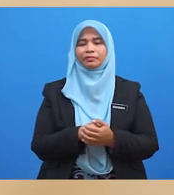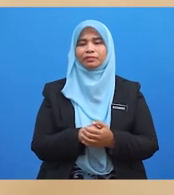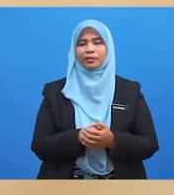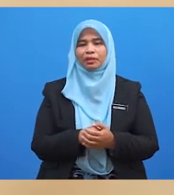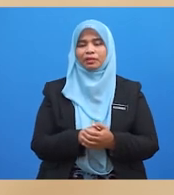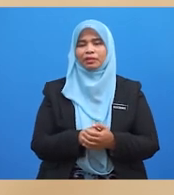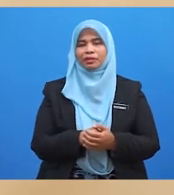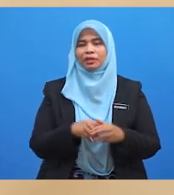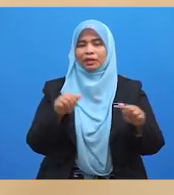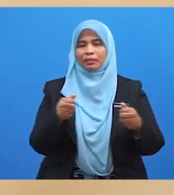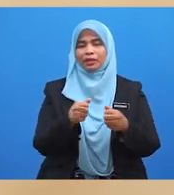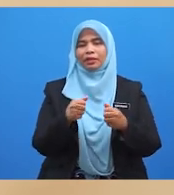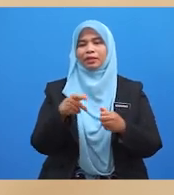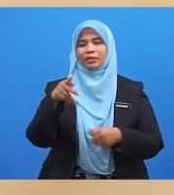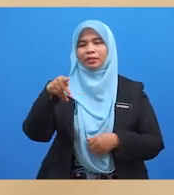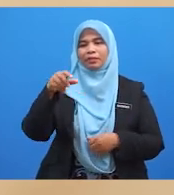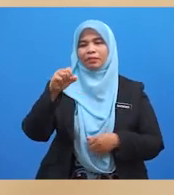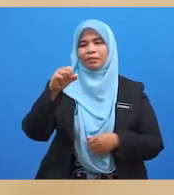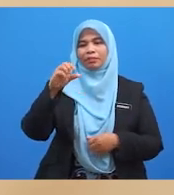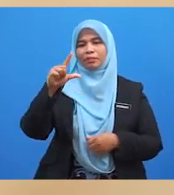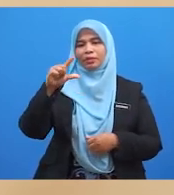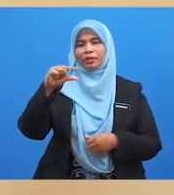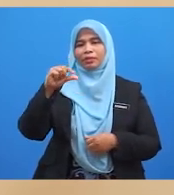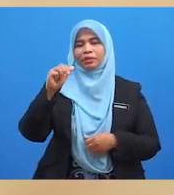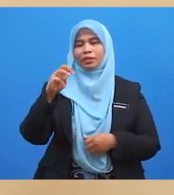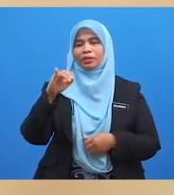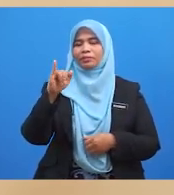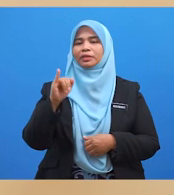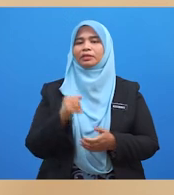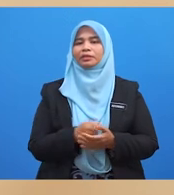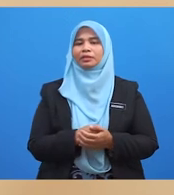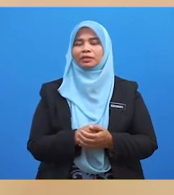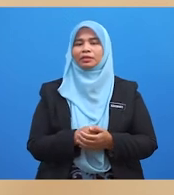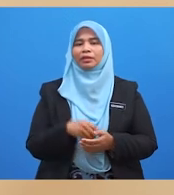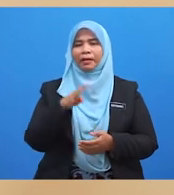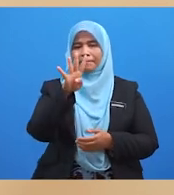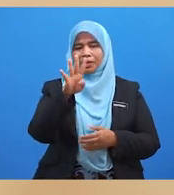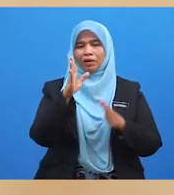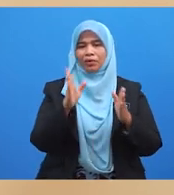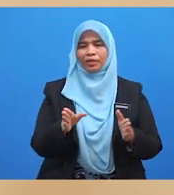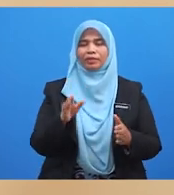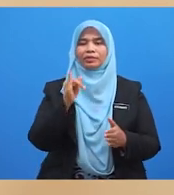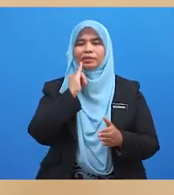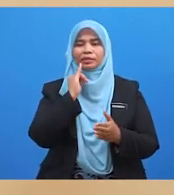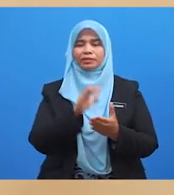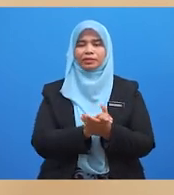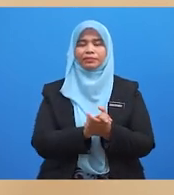tadi, amalan berpoligami dalam Islam dibataskan kepada empat orang isteri